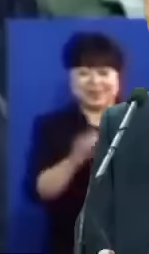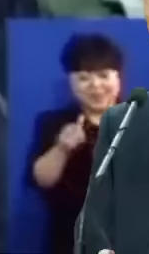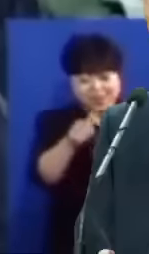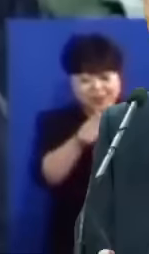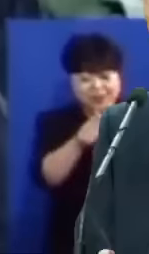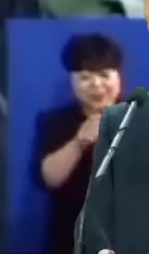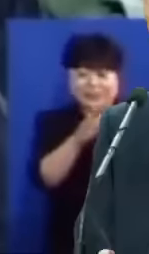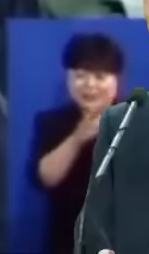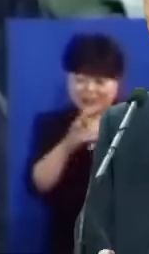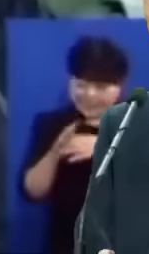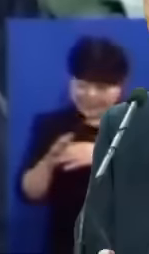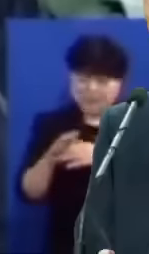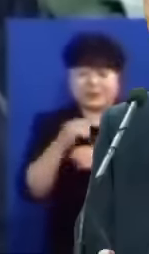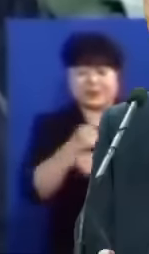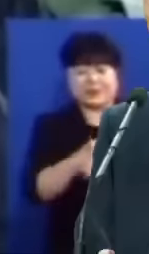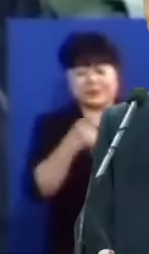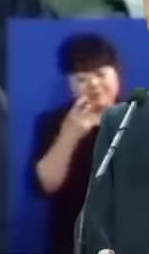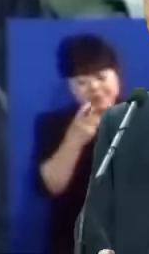결혼을 유지하는 것은